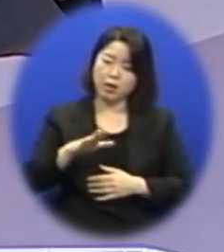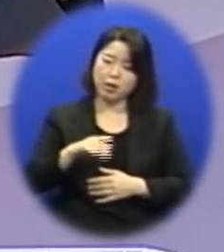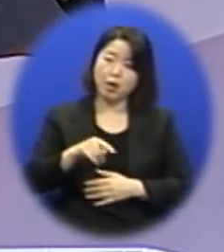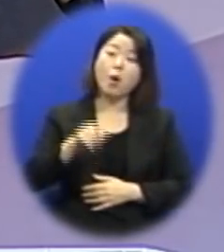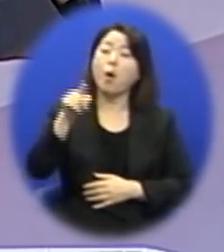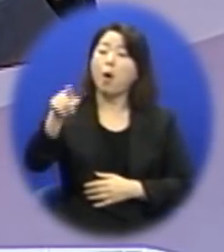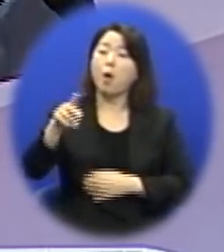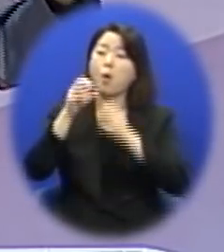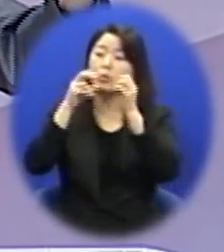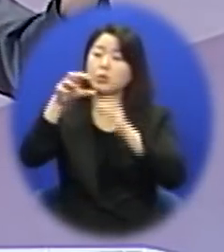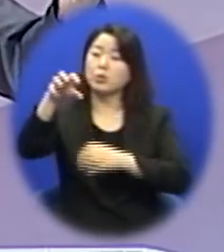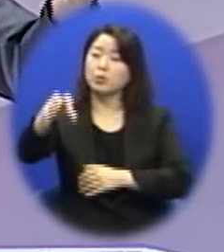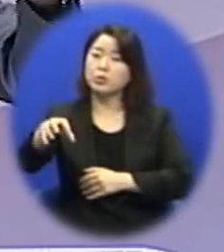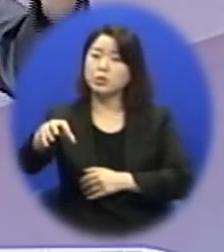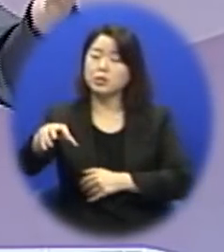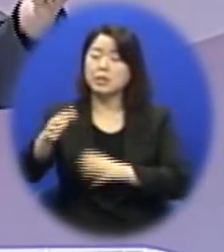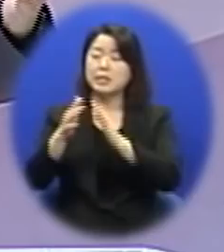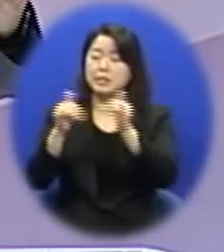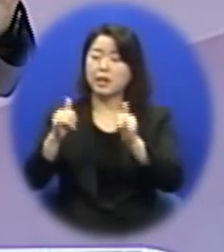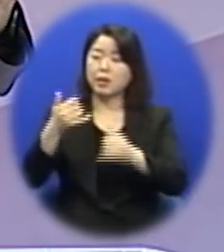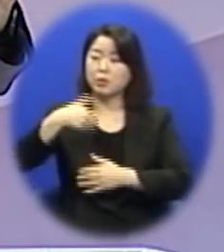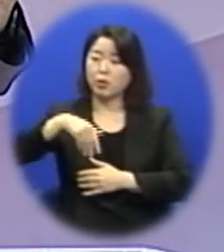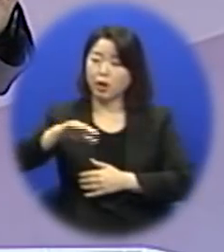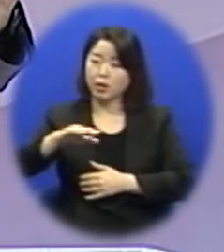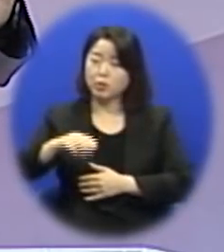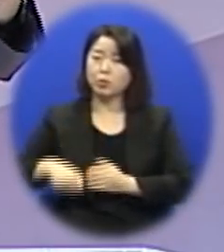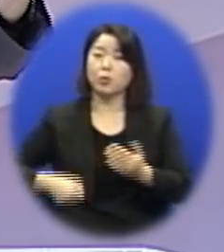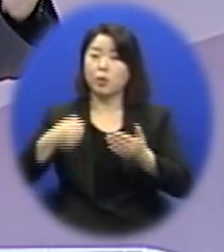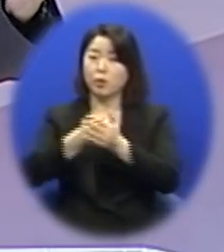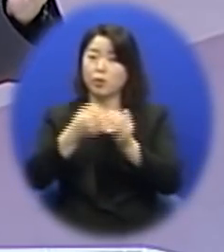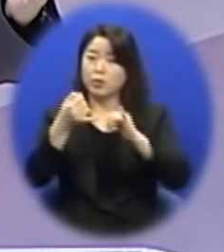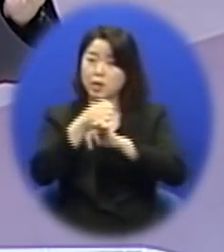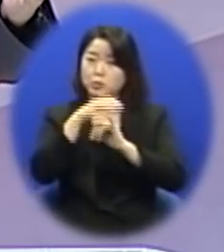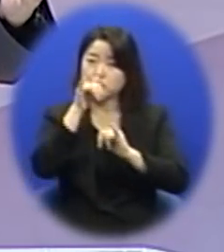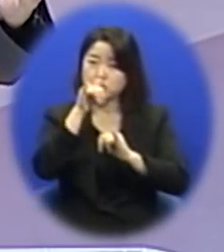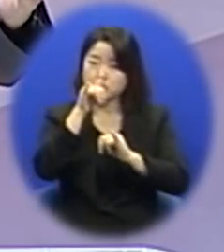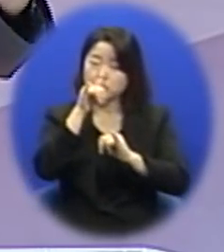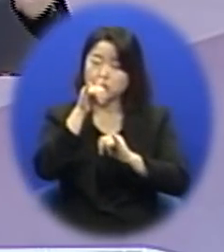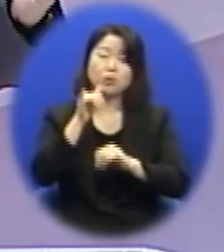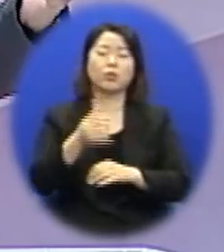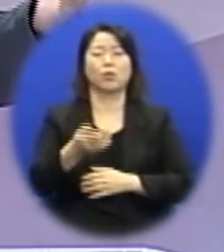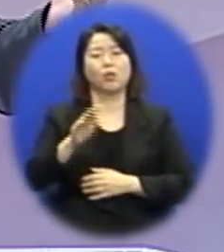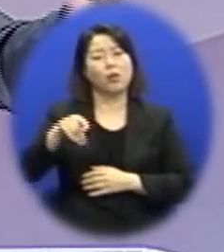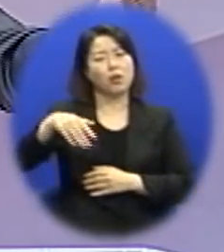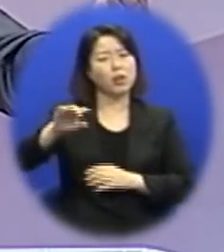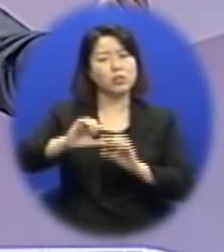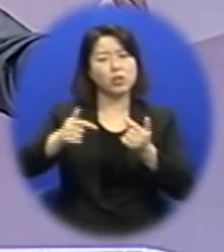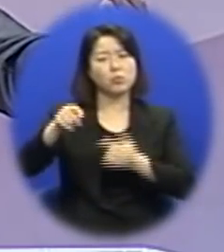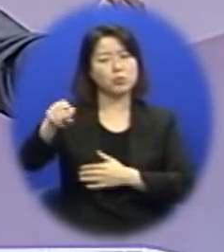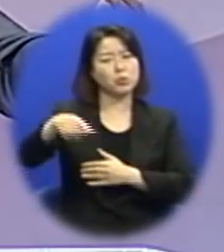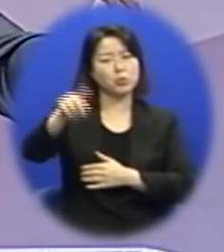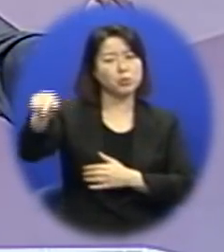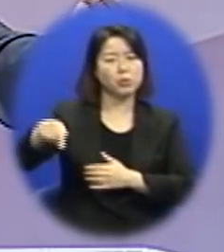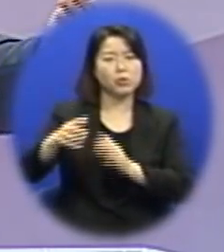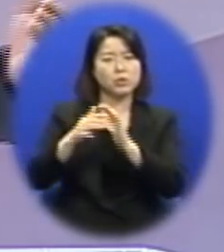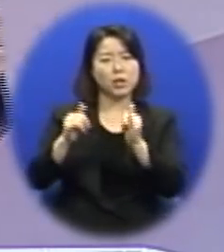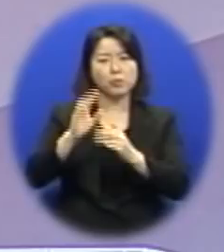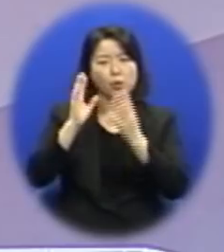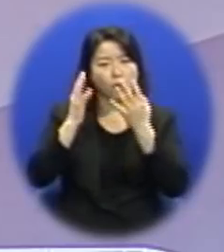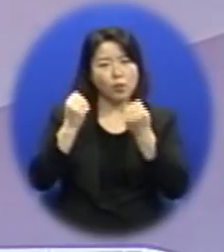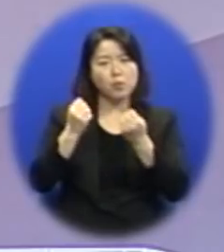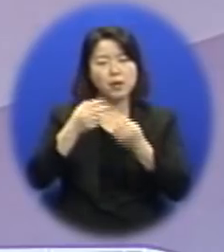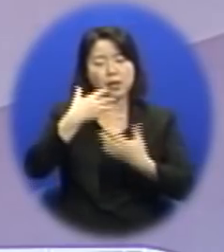했어요 그 선교지에 가기로 만약에 안 가면 그들이 얼마나 실망하고